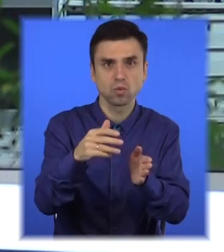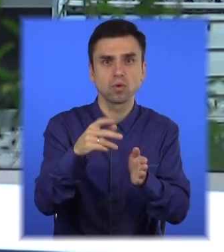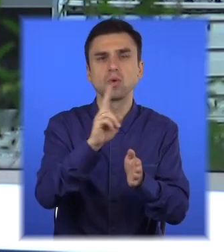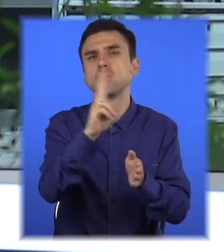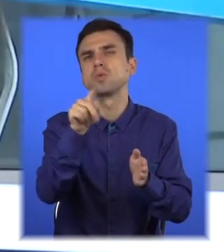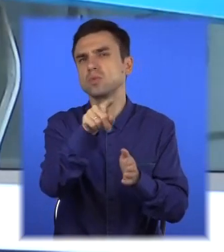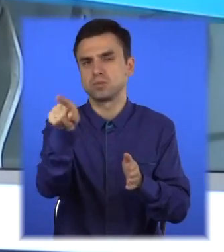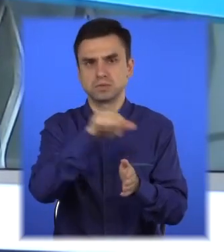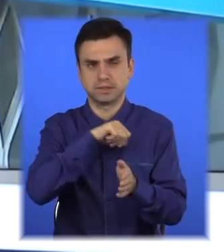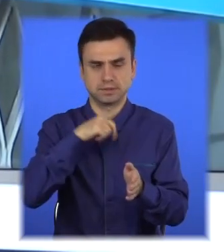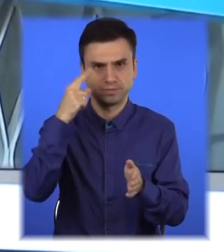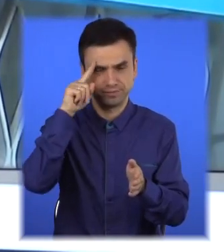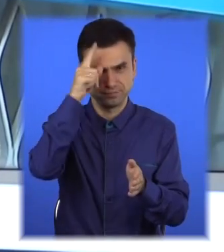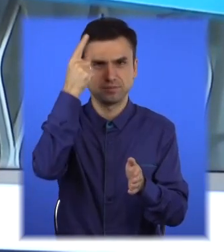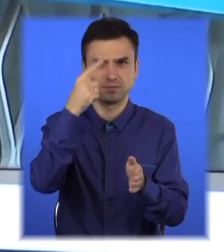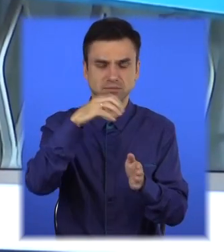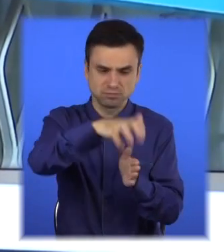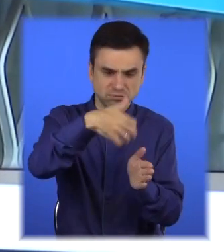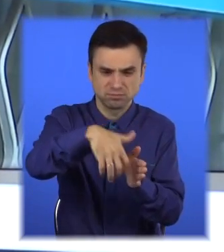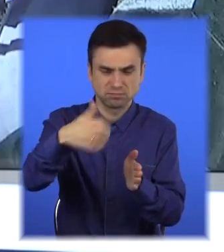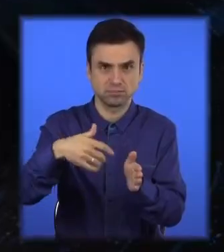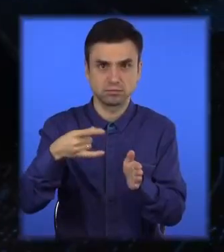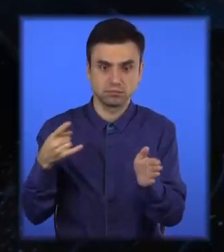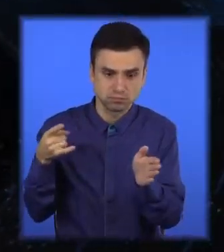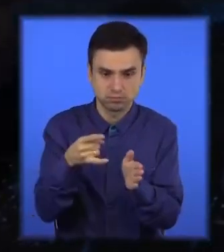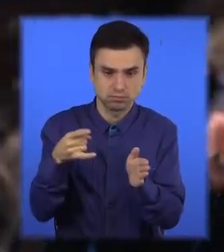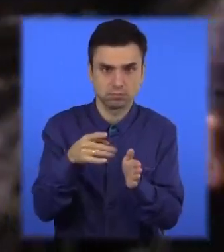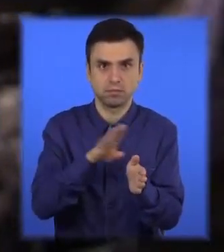навіщо, з'ясував Артем Нолан.